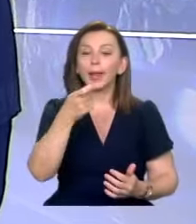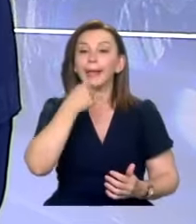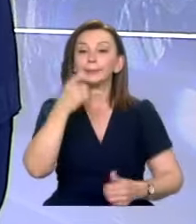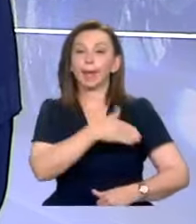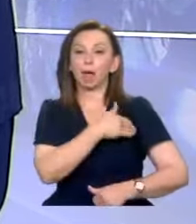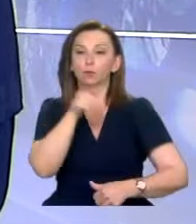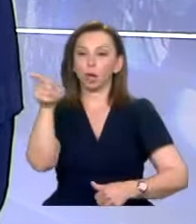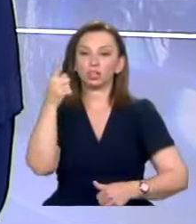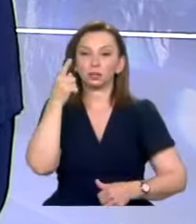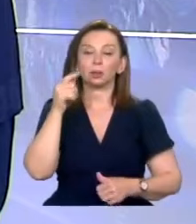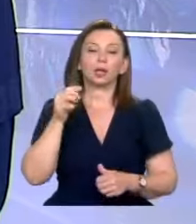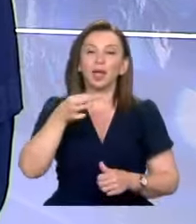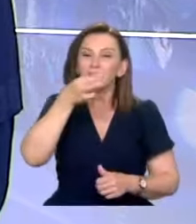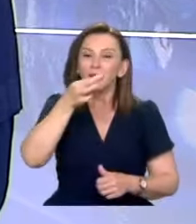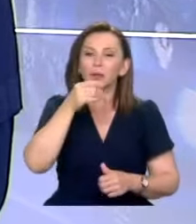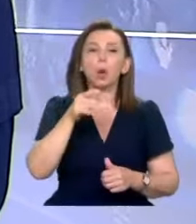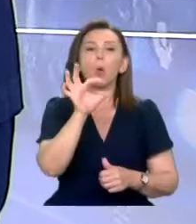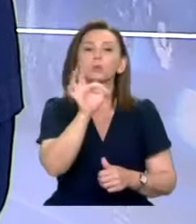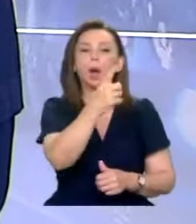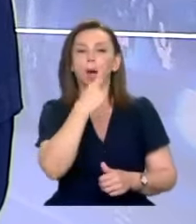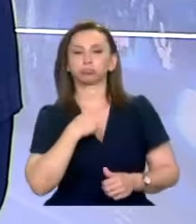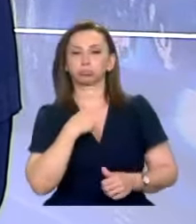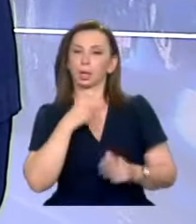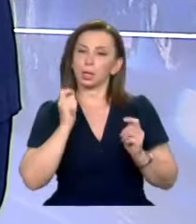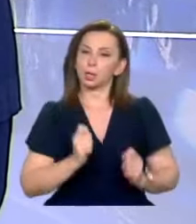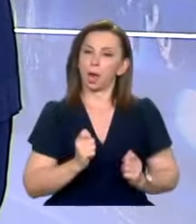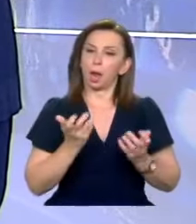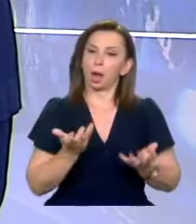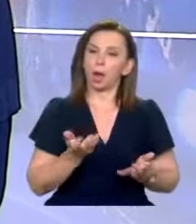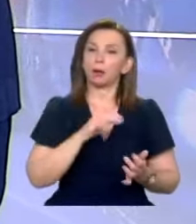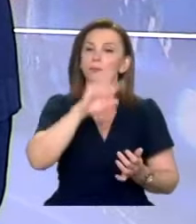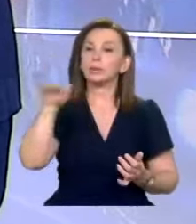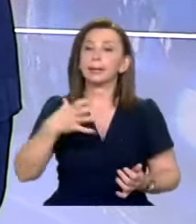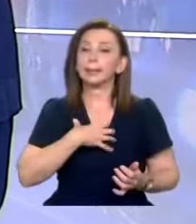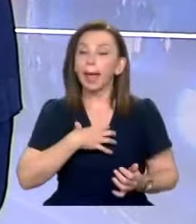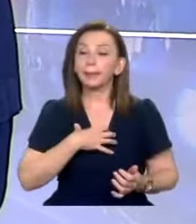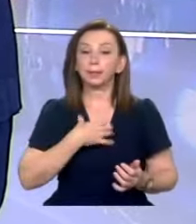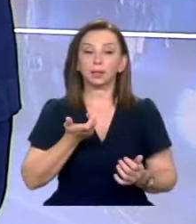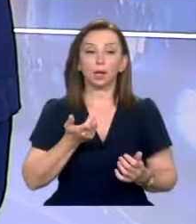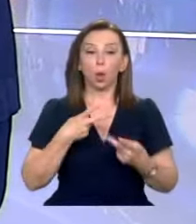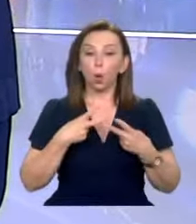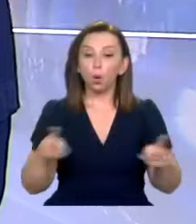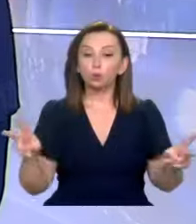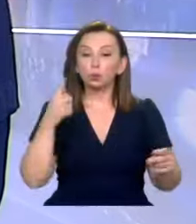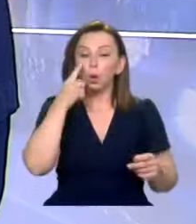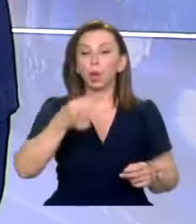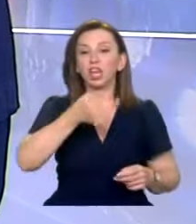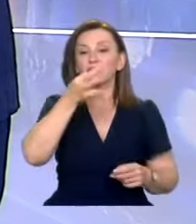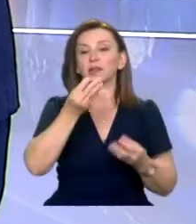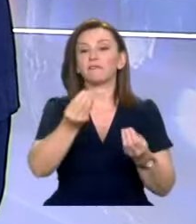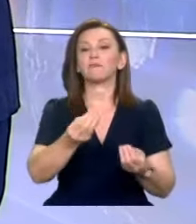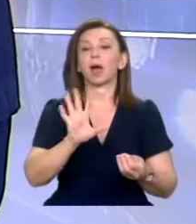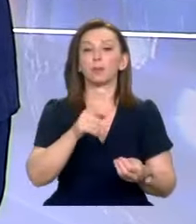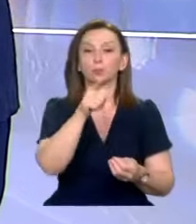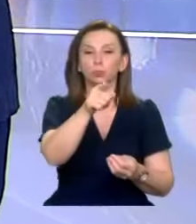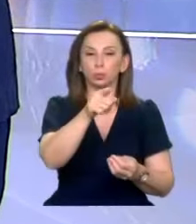eski avukatı, "Oktar ne derse yapıldı, kimse hür iradesiyle ifade vermedi," dedi. Mahkeme, Adnan Oktar dışında